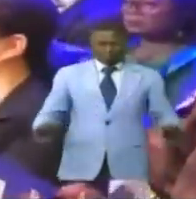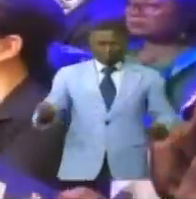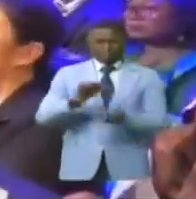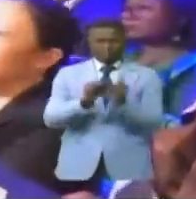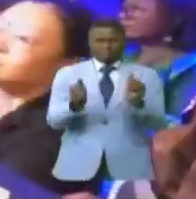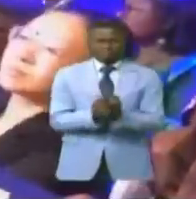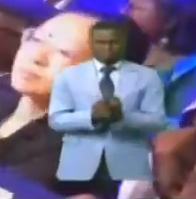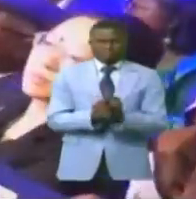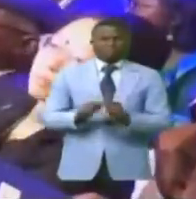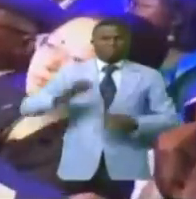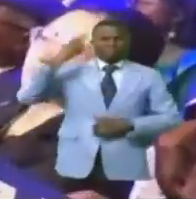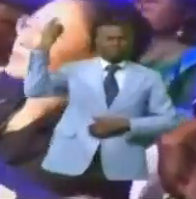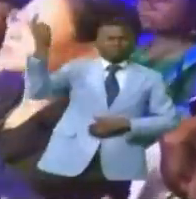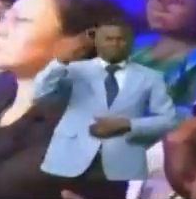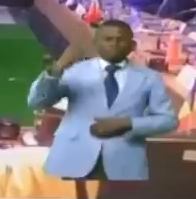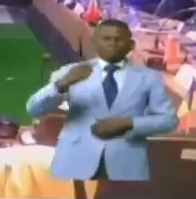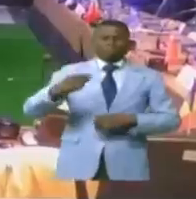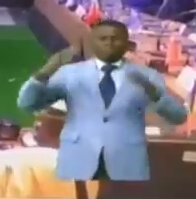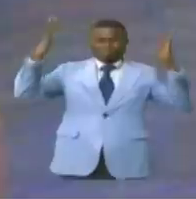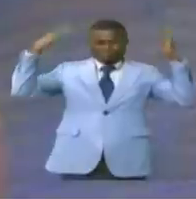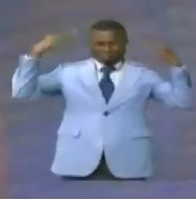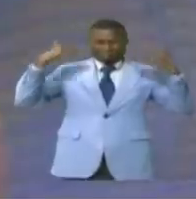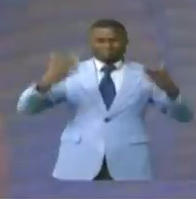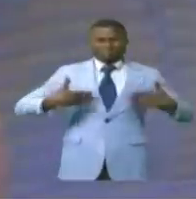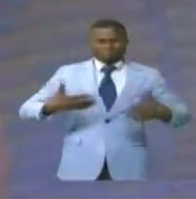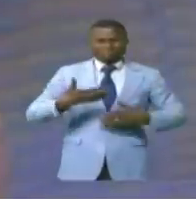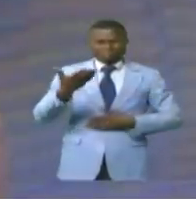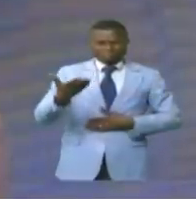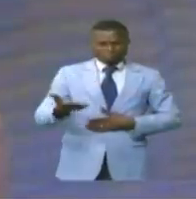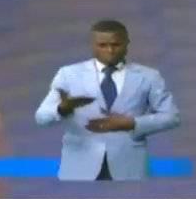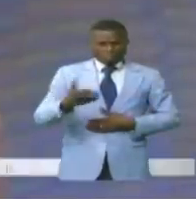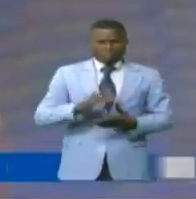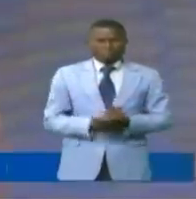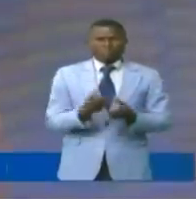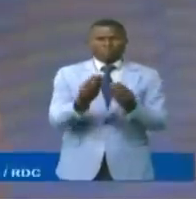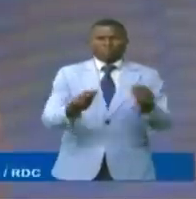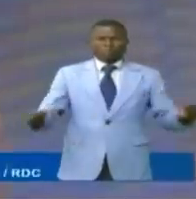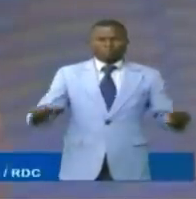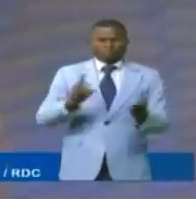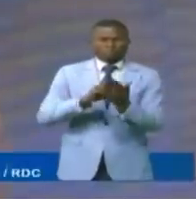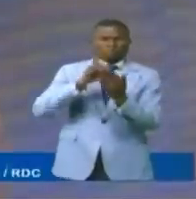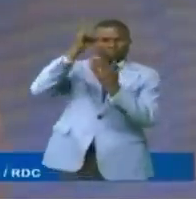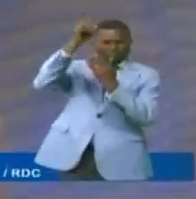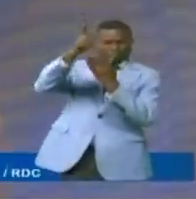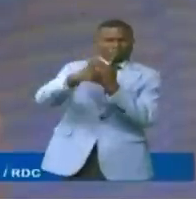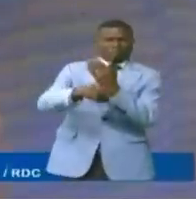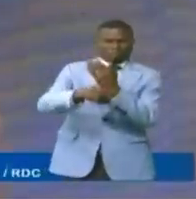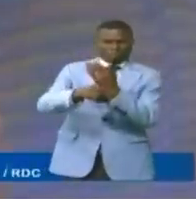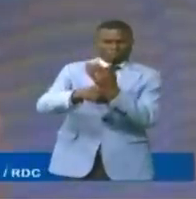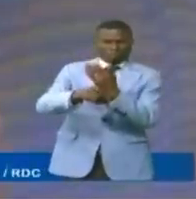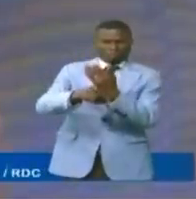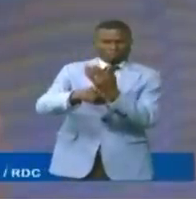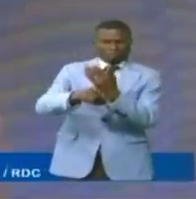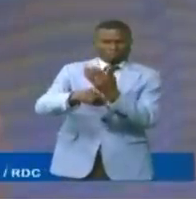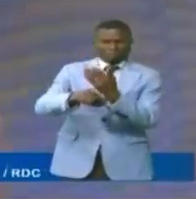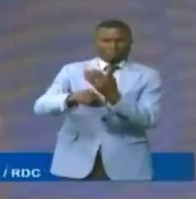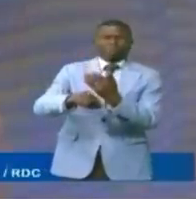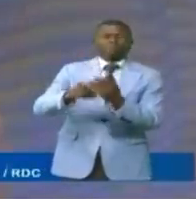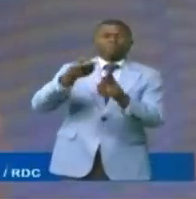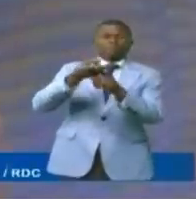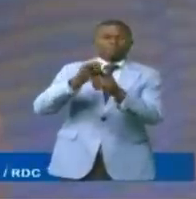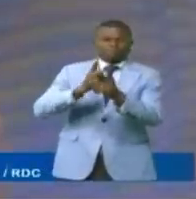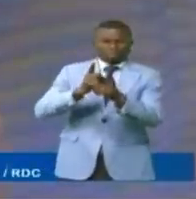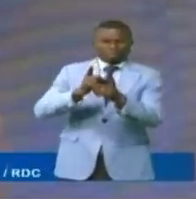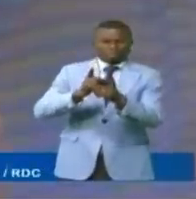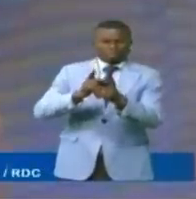problèmes planétaires des réchauffements climatiques. Il est le résultat d'un destin dévolu tout naturellement à